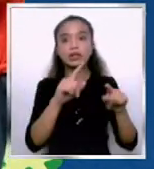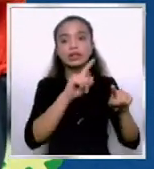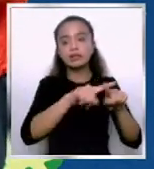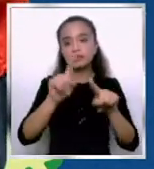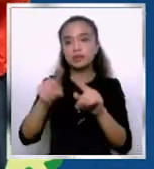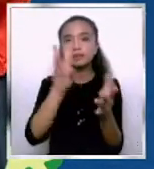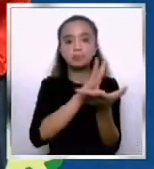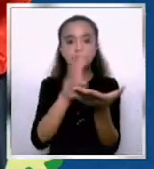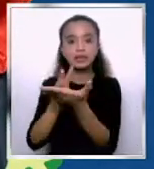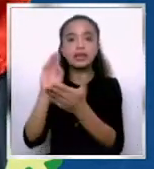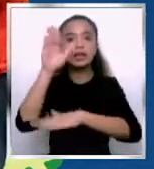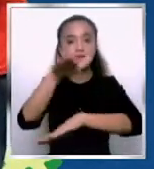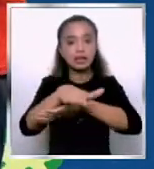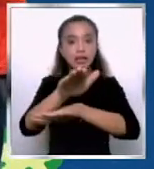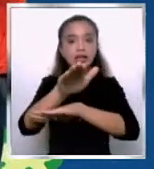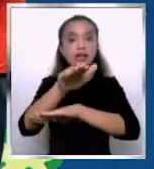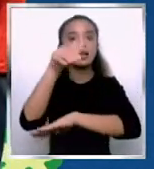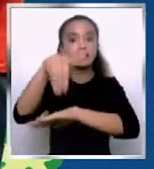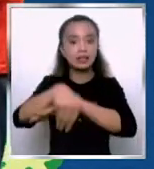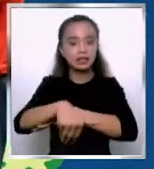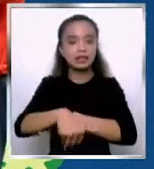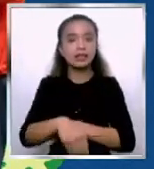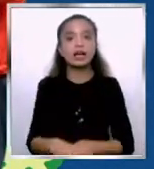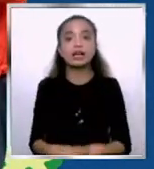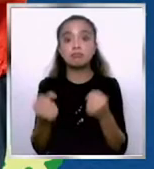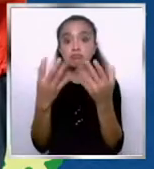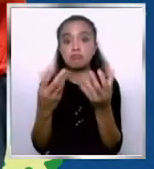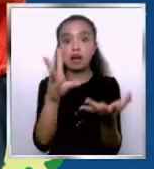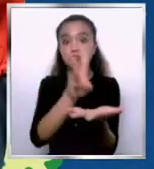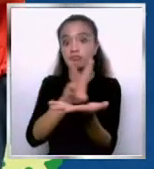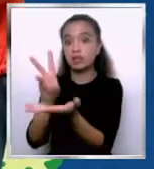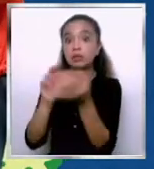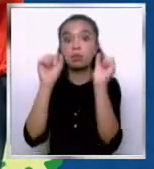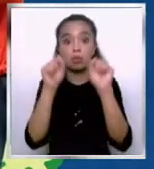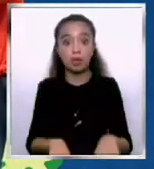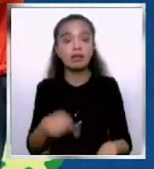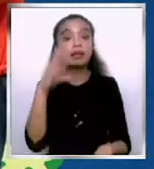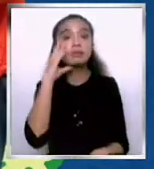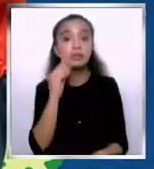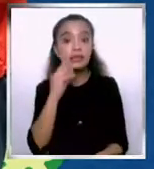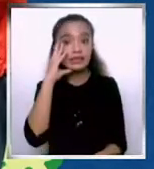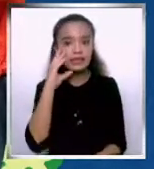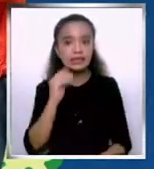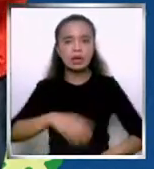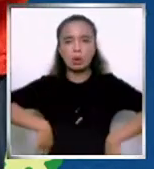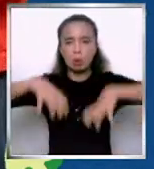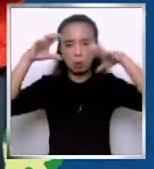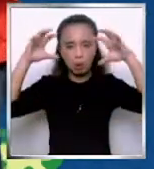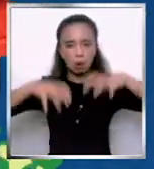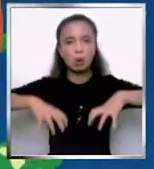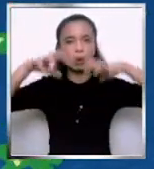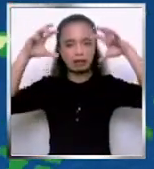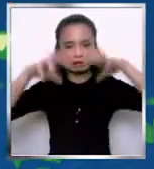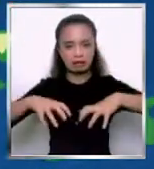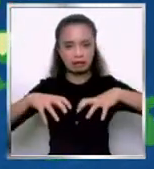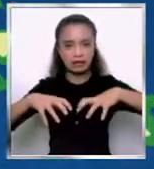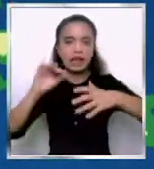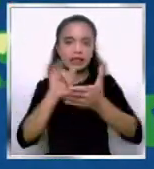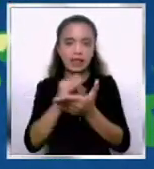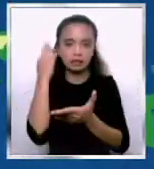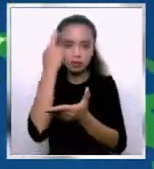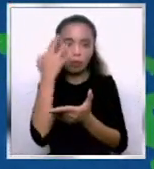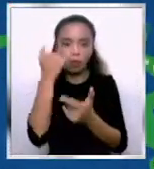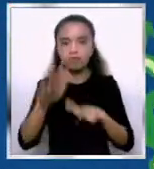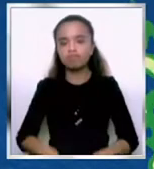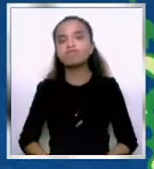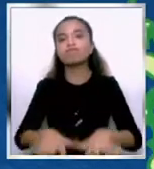pagsahapon. At mga kapuso, ha, maraming lugar ang posibleng makaranas ng mga intense thunderstorms na pwedeng magdulot yung mga pagbaha tulad yung nakita